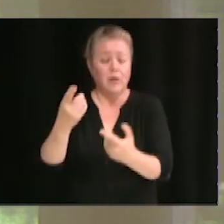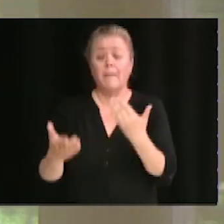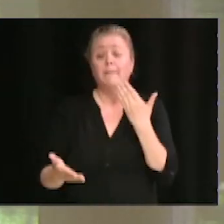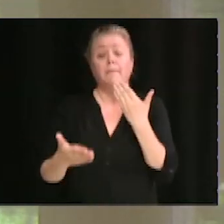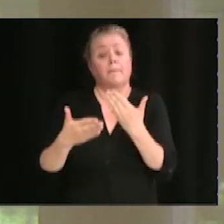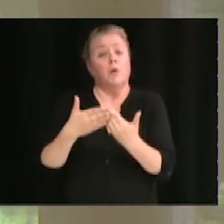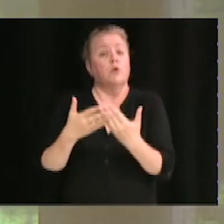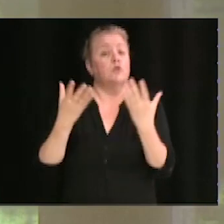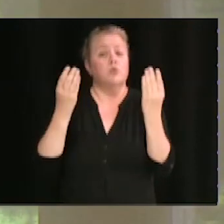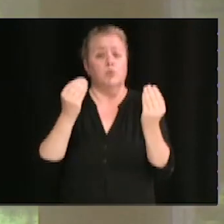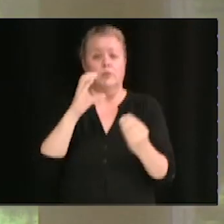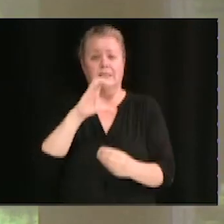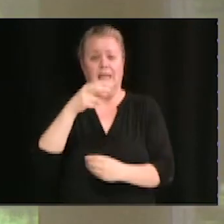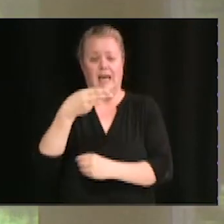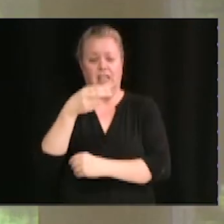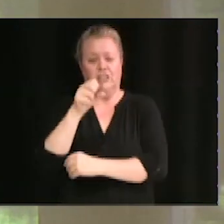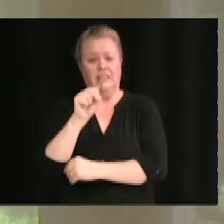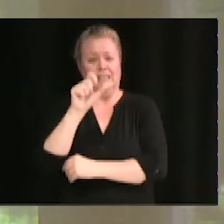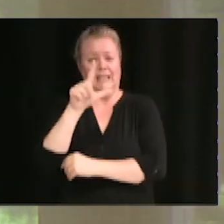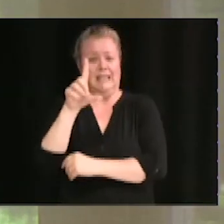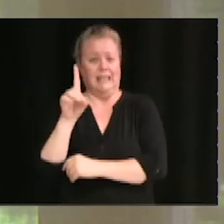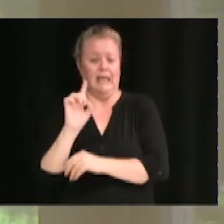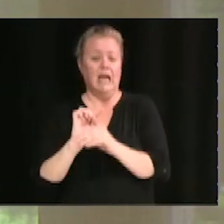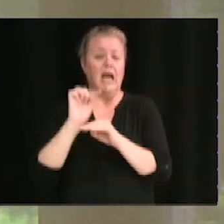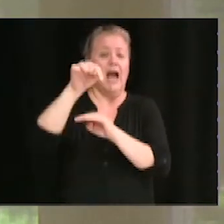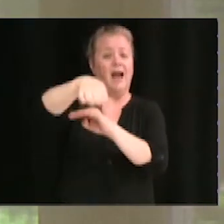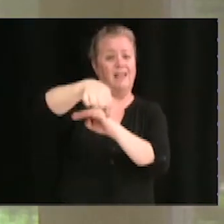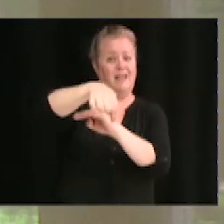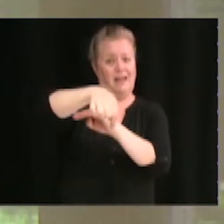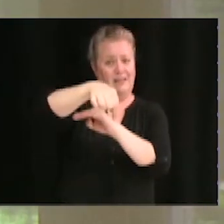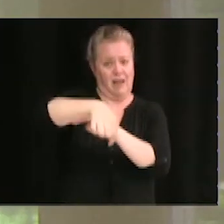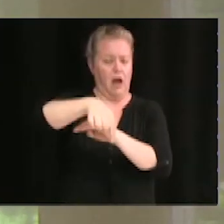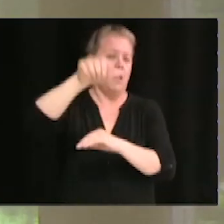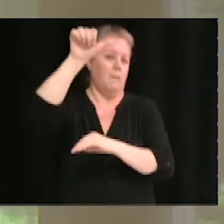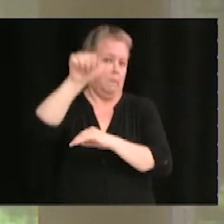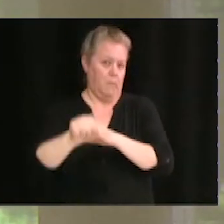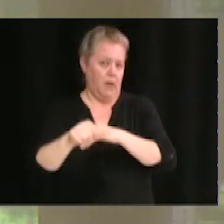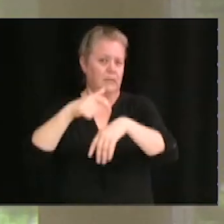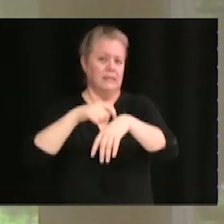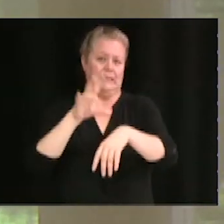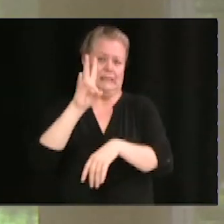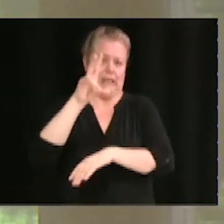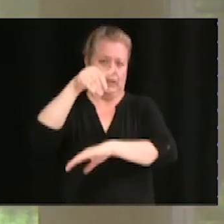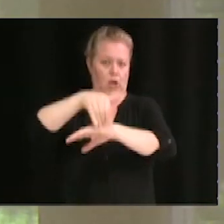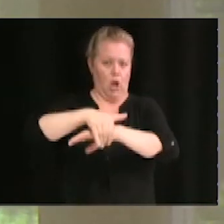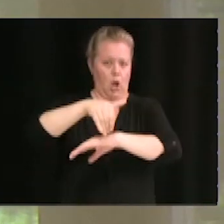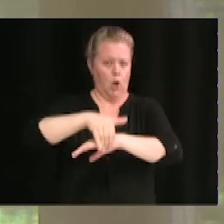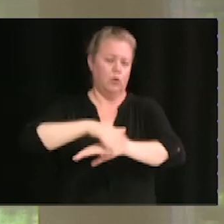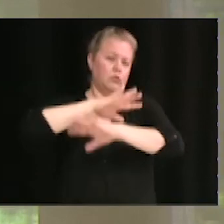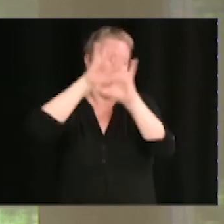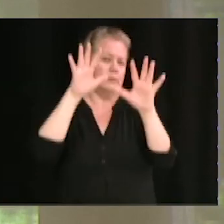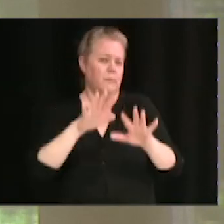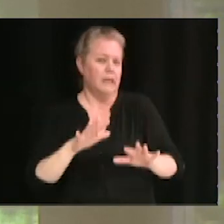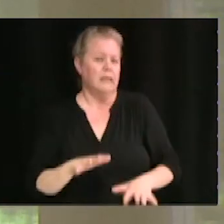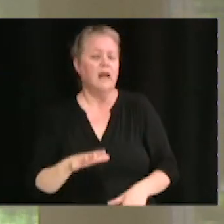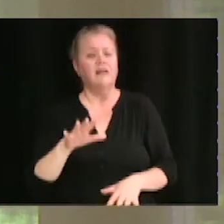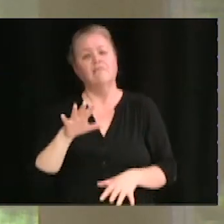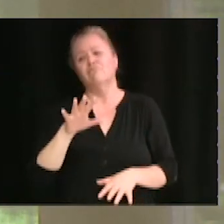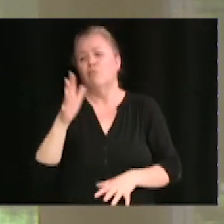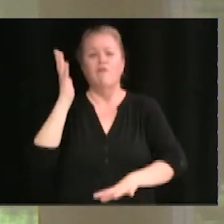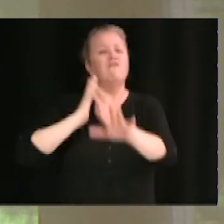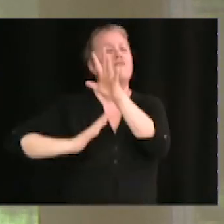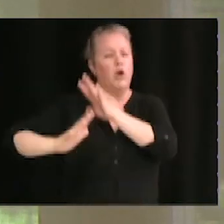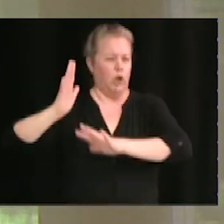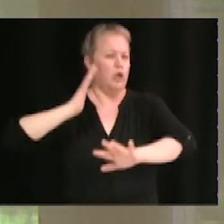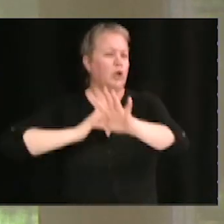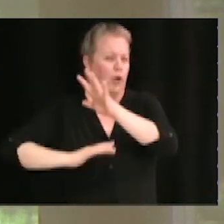CHSLD. Alors, vous avez les mardis à 19h, des spectacles, souvent folkloriques, qui vous sont présentés. Place à